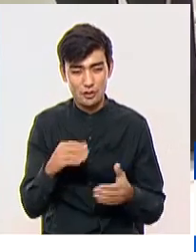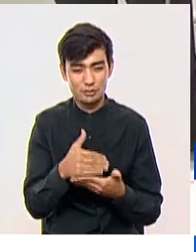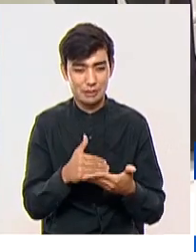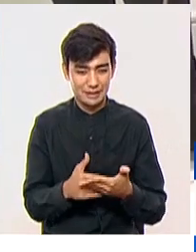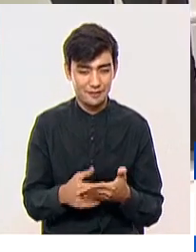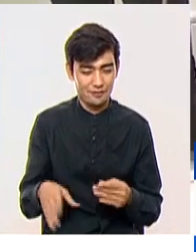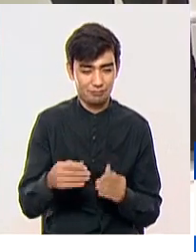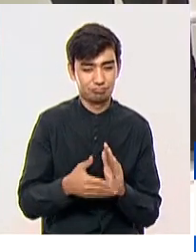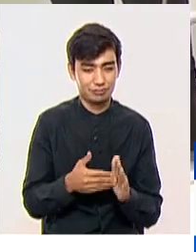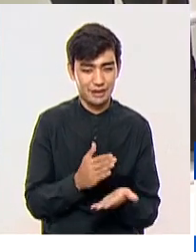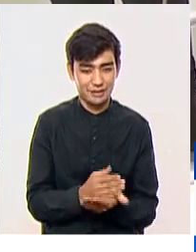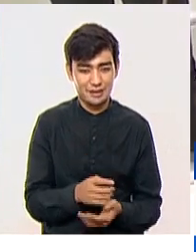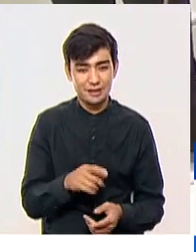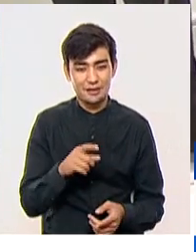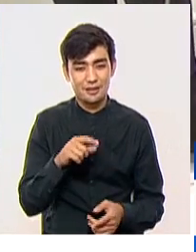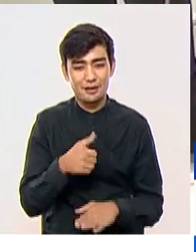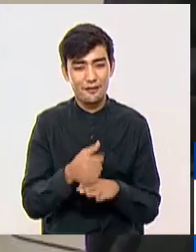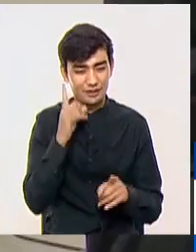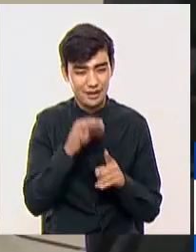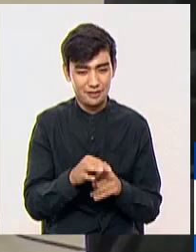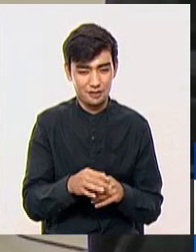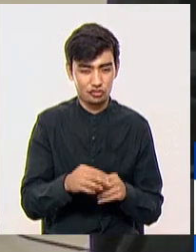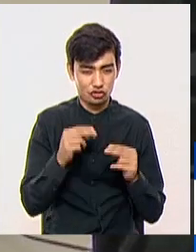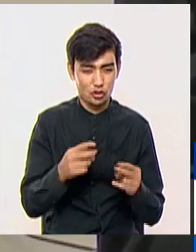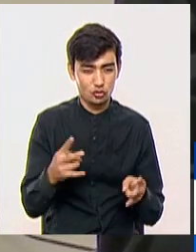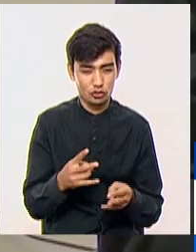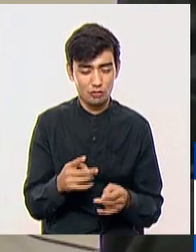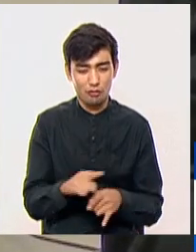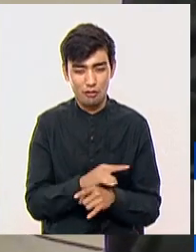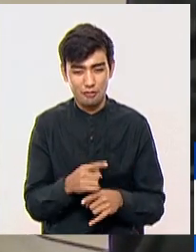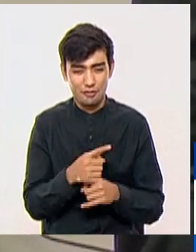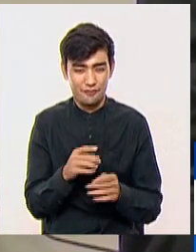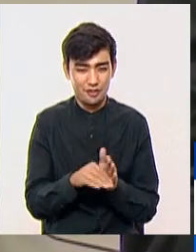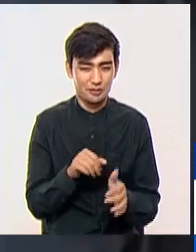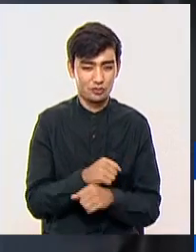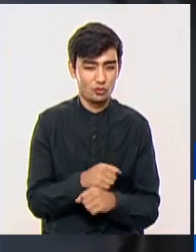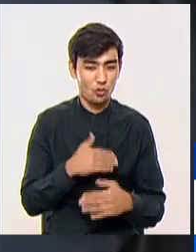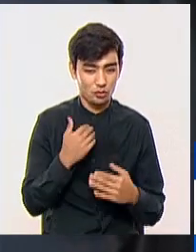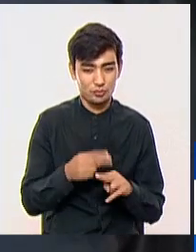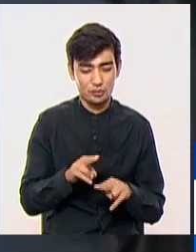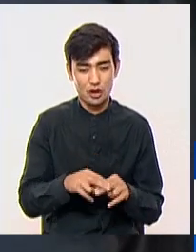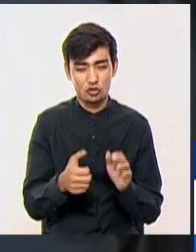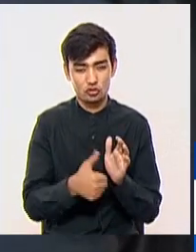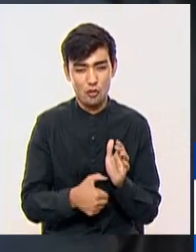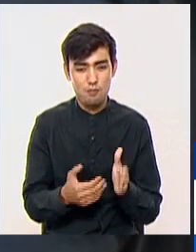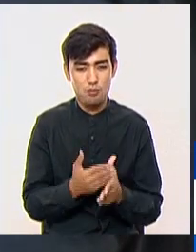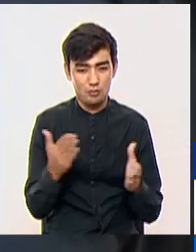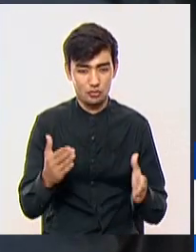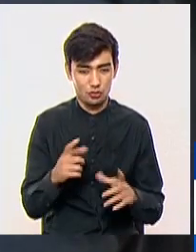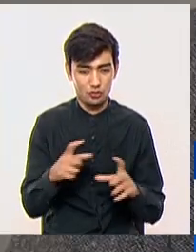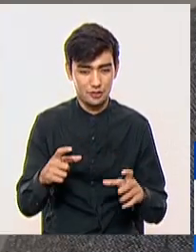қосылуға шақырады. Басты бағыт әділетсіздіктер мен дауысты бұрмалаудың алдын алу. Қор өкілдері тәуелсіз бақылаушылар санын 600-ден